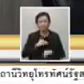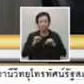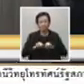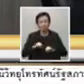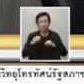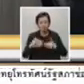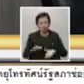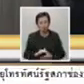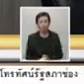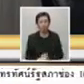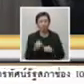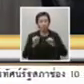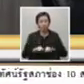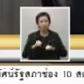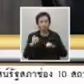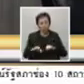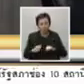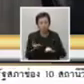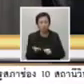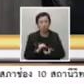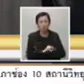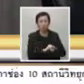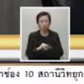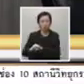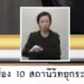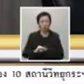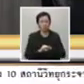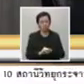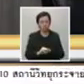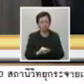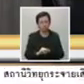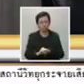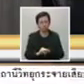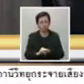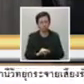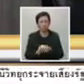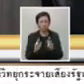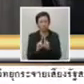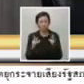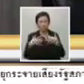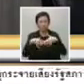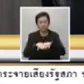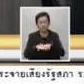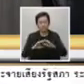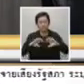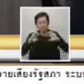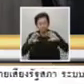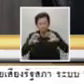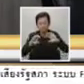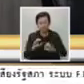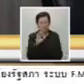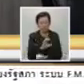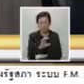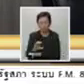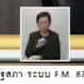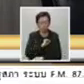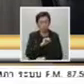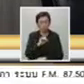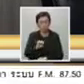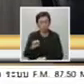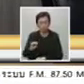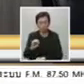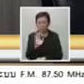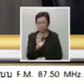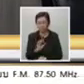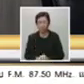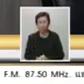ไรนะครับมันก็เป็นเรื่องที่เราจะต้องไปขอความร่วมมือได้เท่านั้นมิปเองไม่มีบ่บังคับใดๆที่บังคับสมาชิกได้ก็คือไป